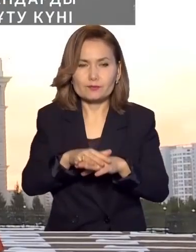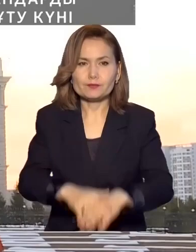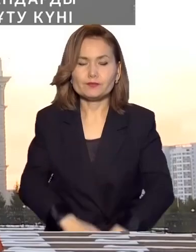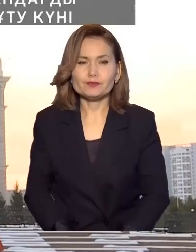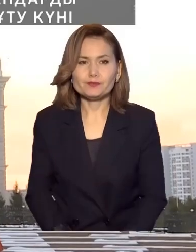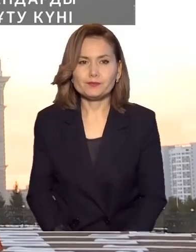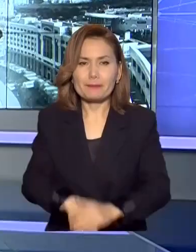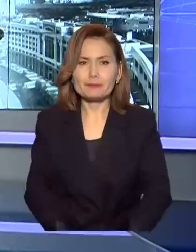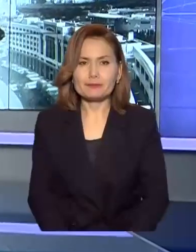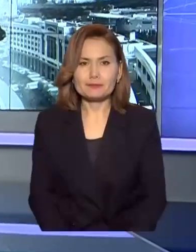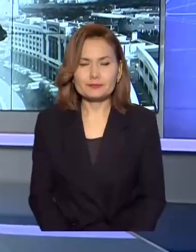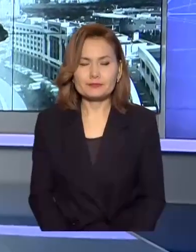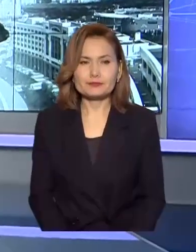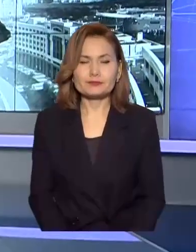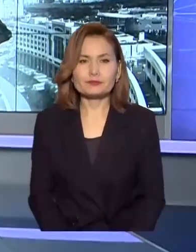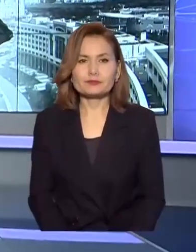арна.